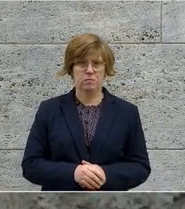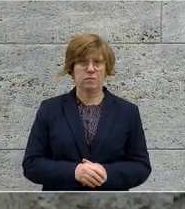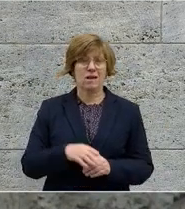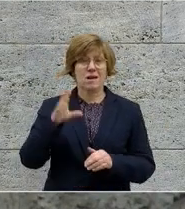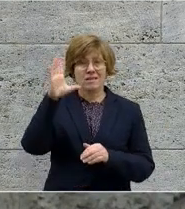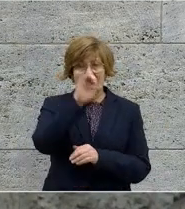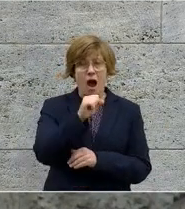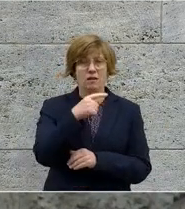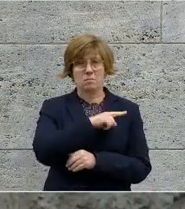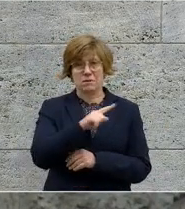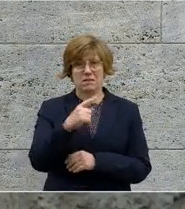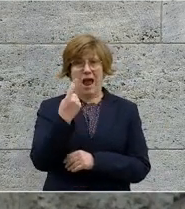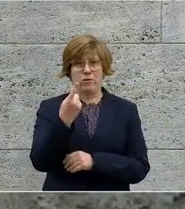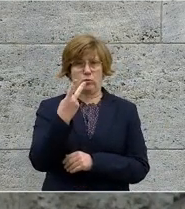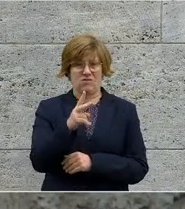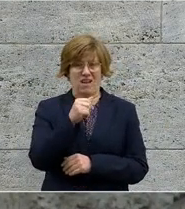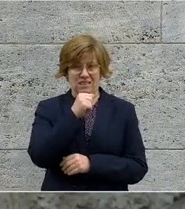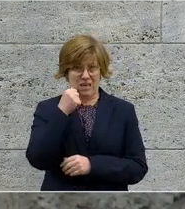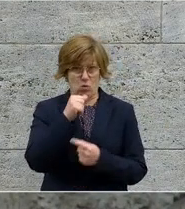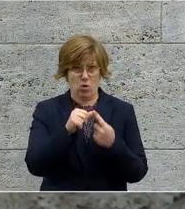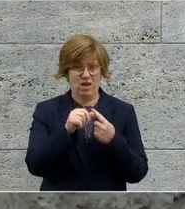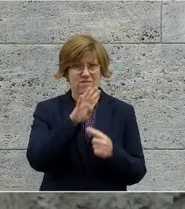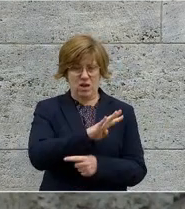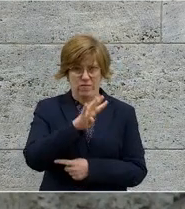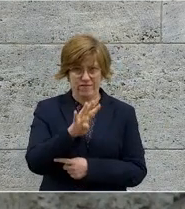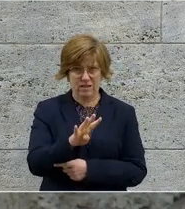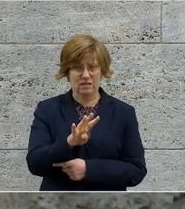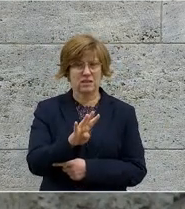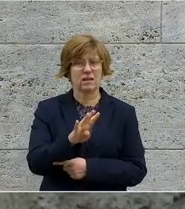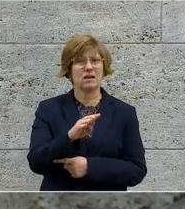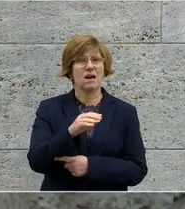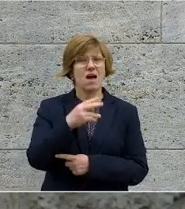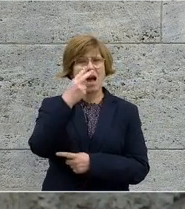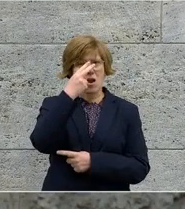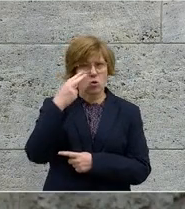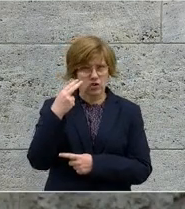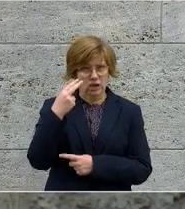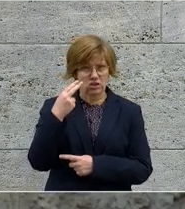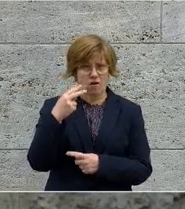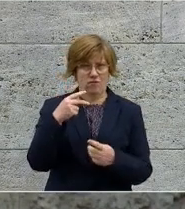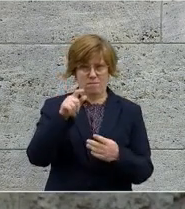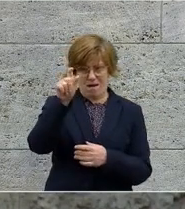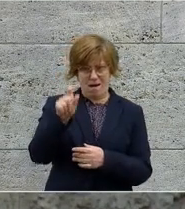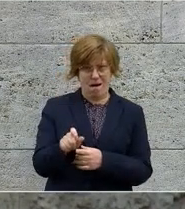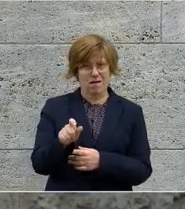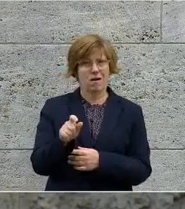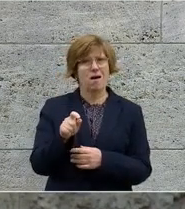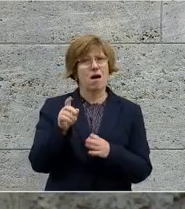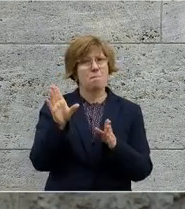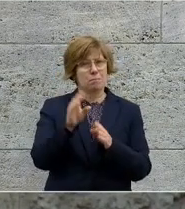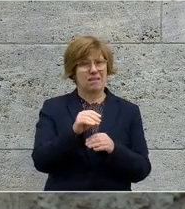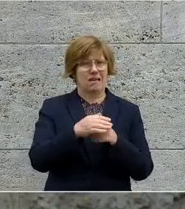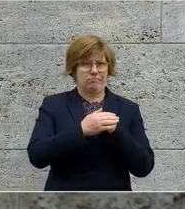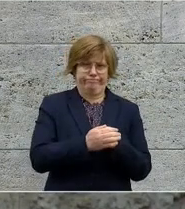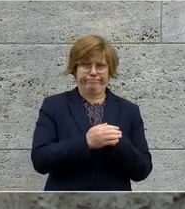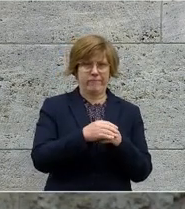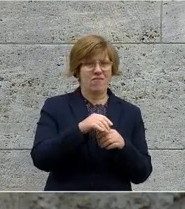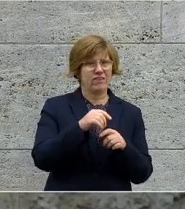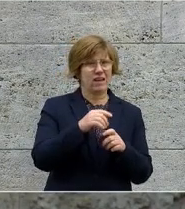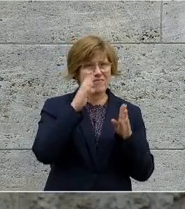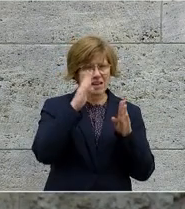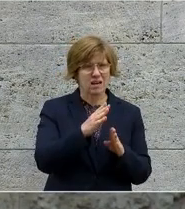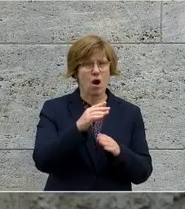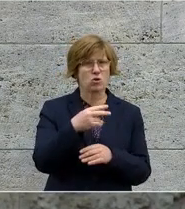Noch in der Nacht zum 21. Juli 1944 wurde Klaus Schenk, Graf von Stauffenberg, zusammen mit seinen engsten